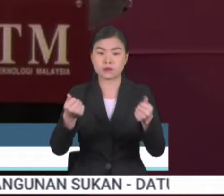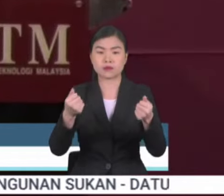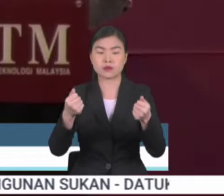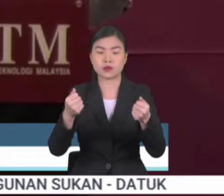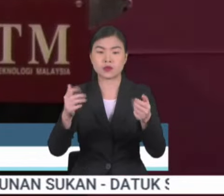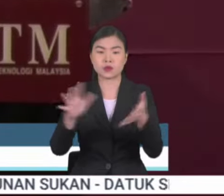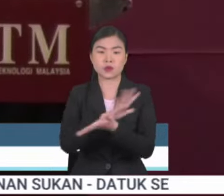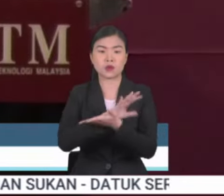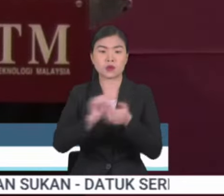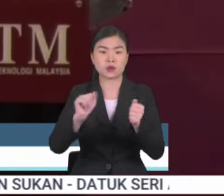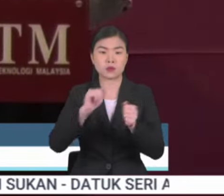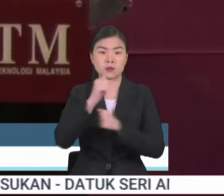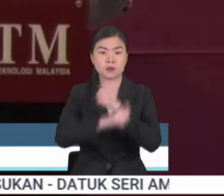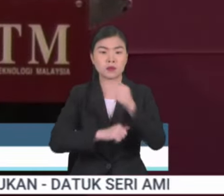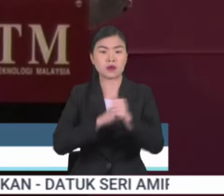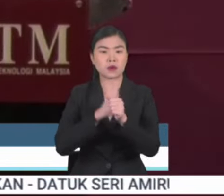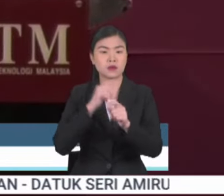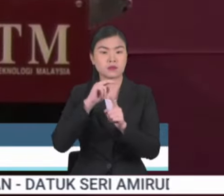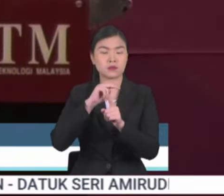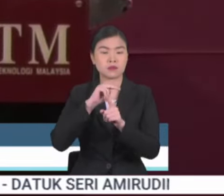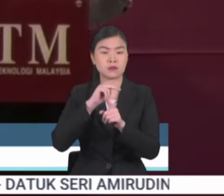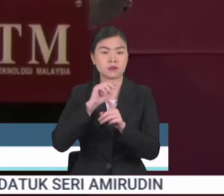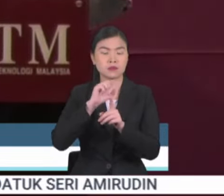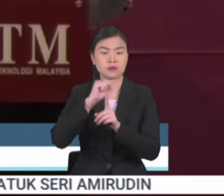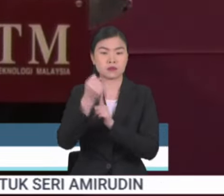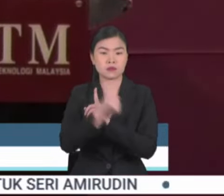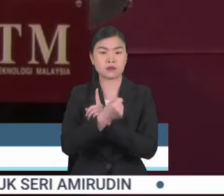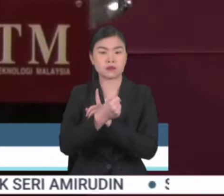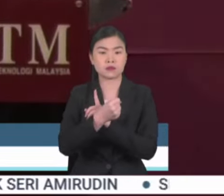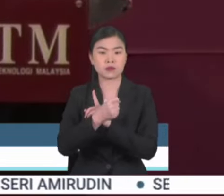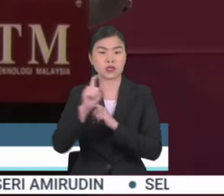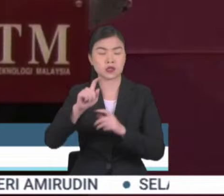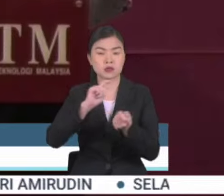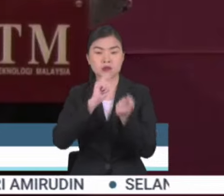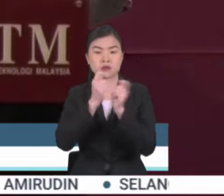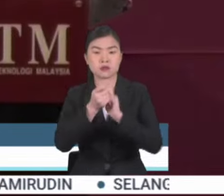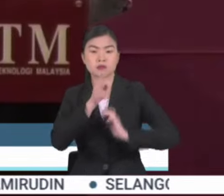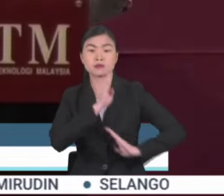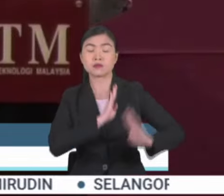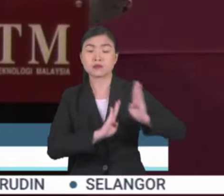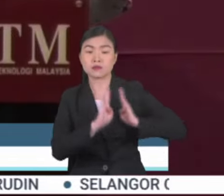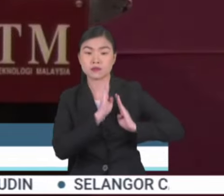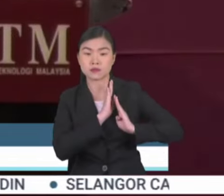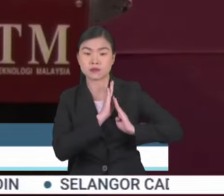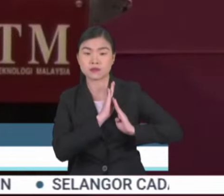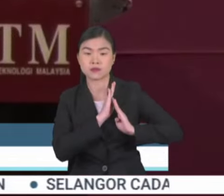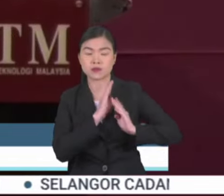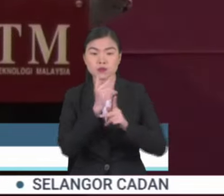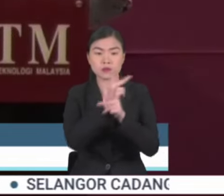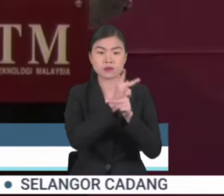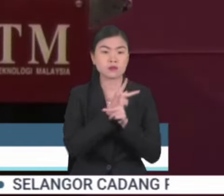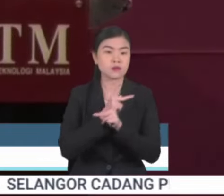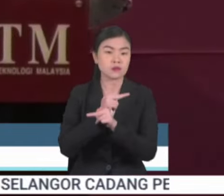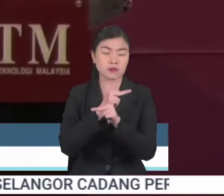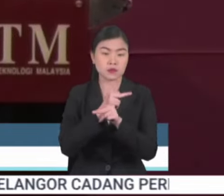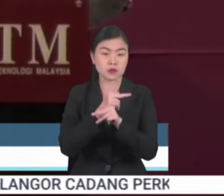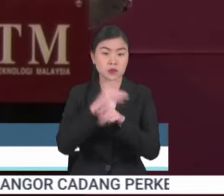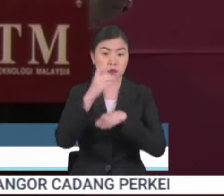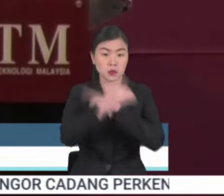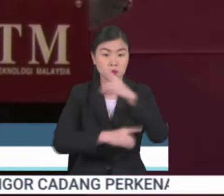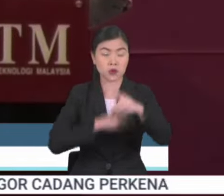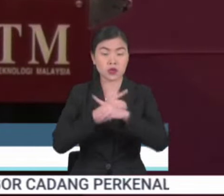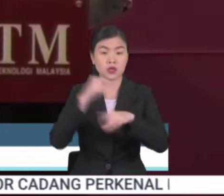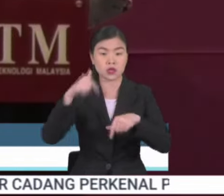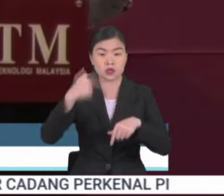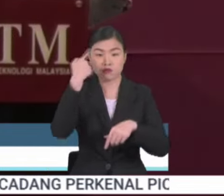jadi. Ianya bermula dengan perubahan sikap dan rasa tanggungjawab untuk memelihara dunia kita ini